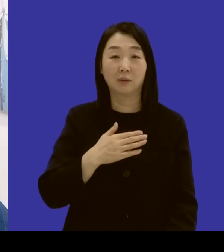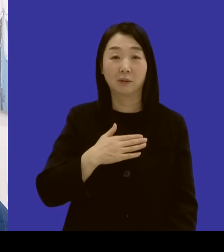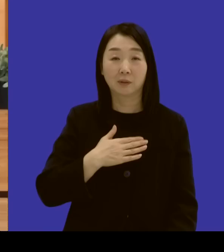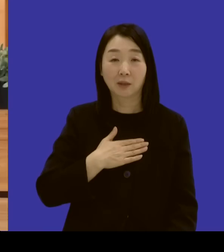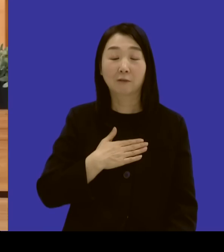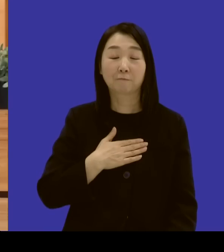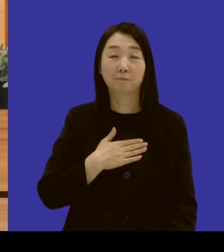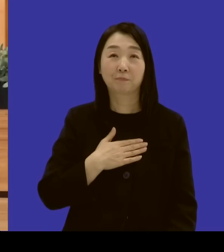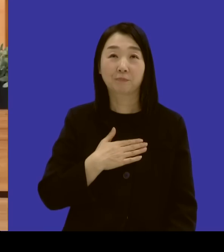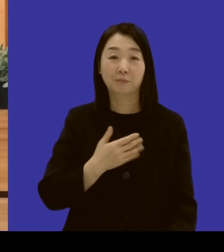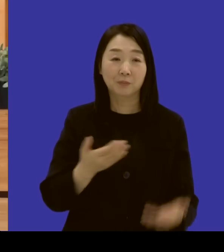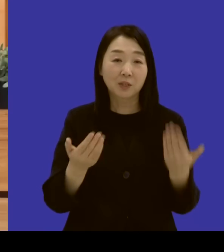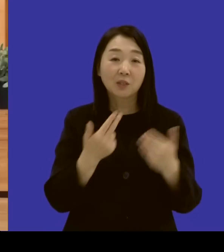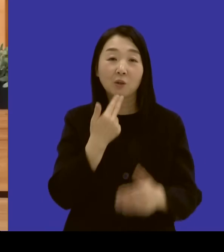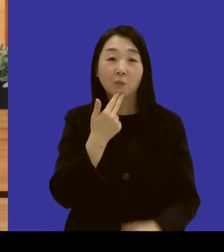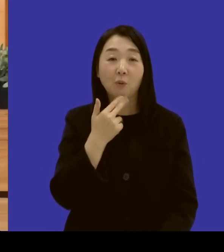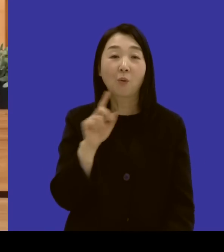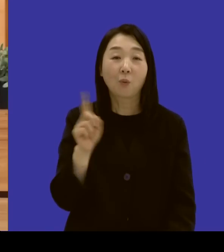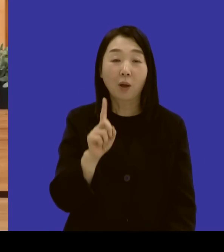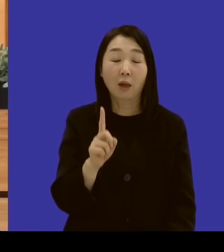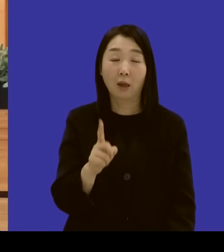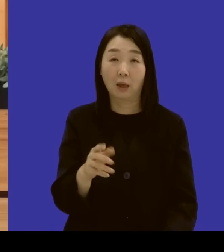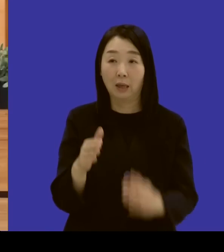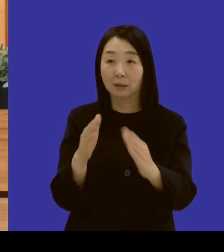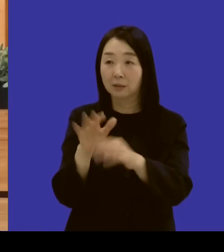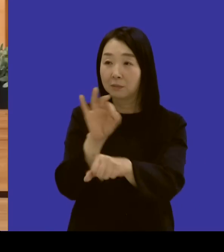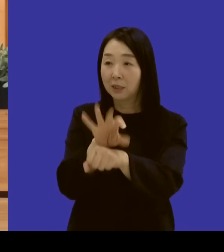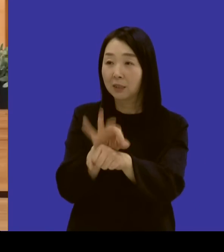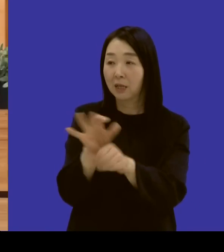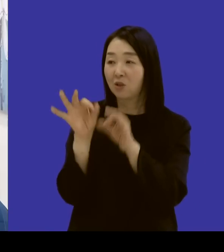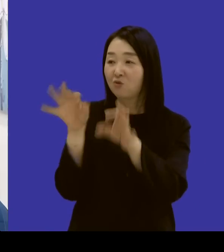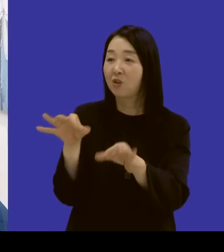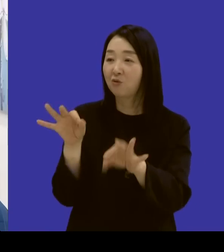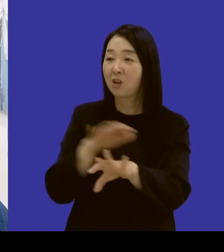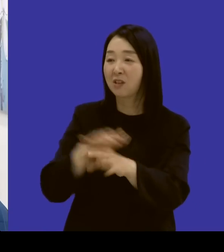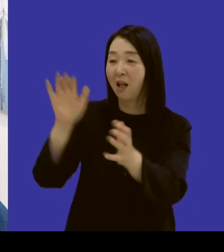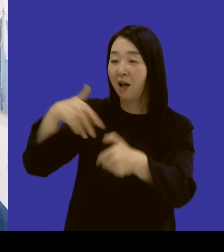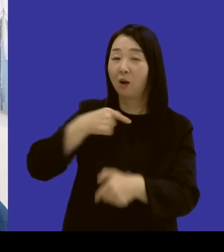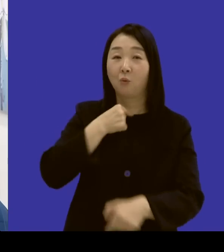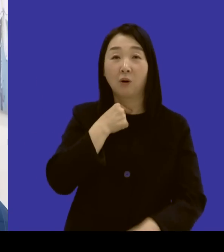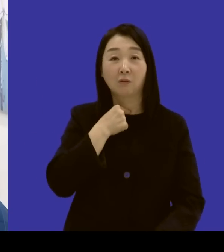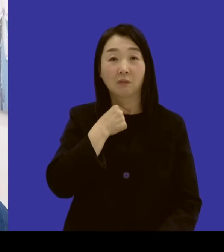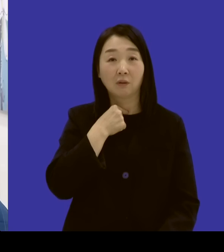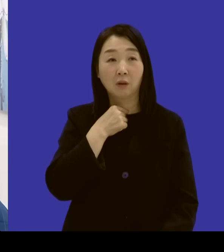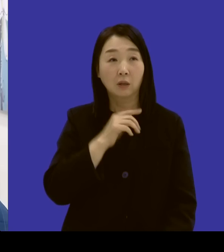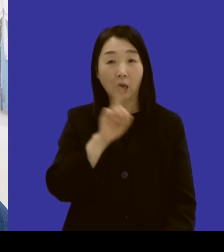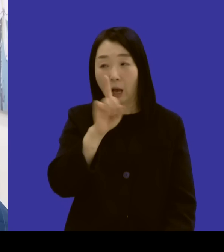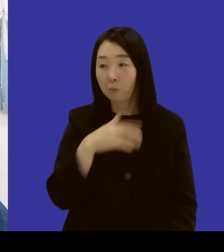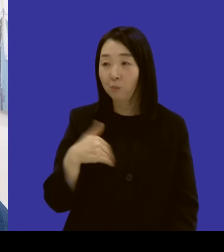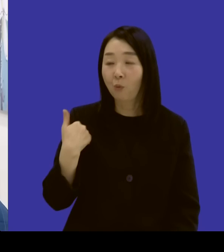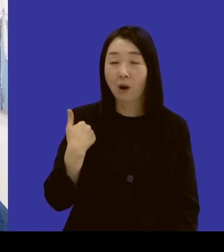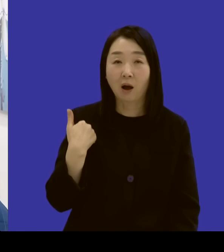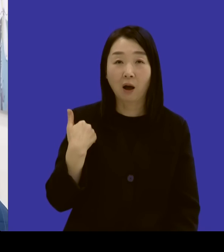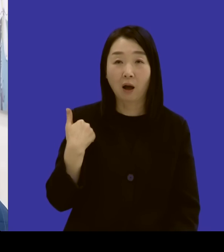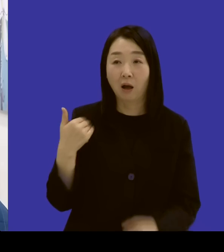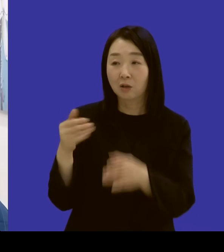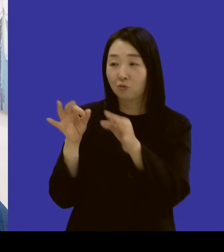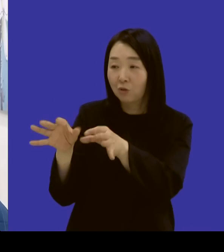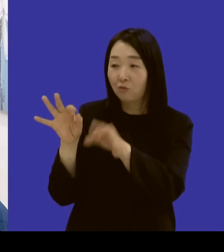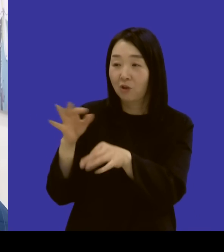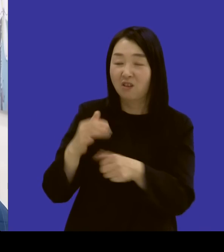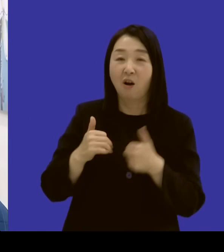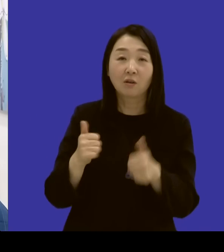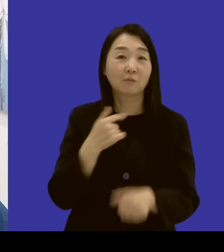안 하고 그냥 이렇게 부동산으로만. 네. 재테크를 재테크하면 아. 되는 그러니까 아무것도 모르는 주제에 재테크를 또 열심히 하겠다고